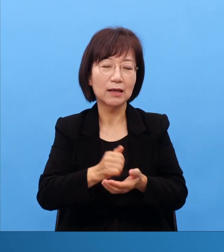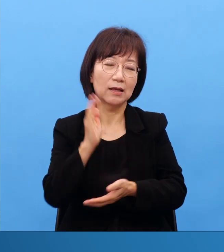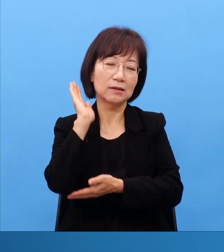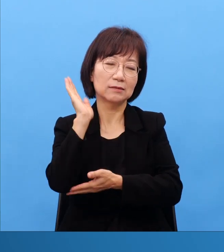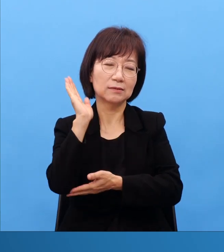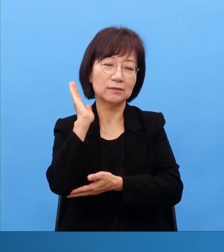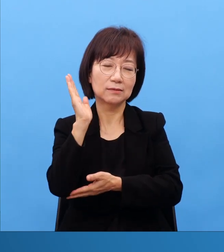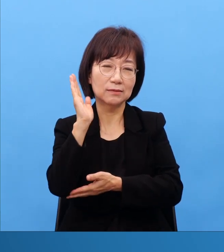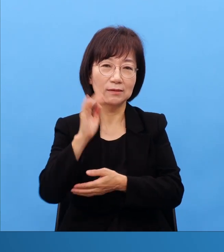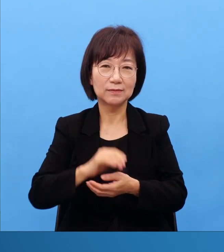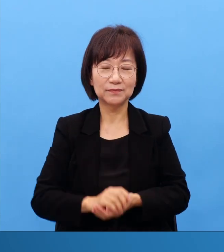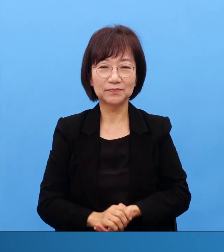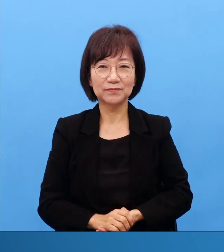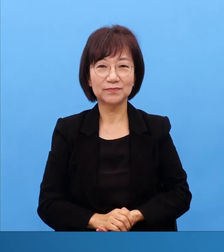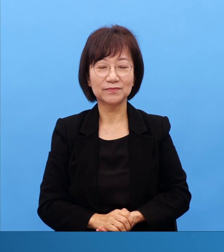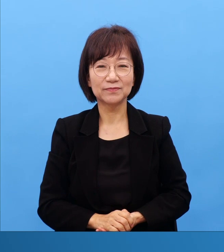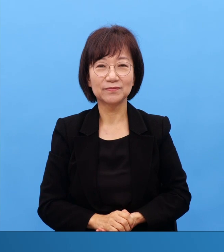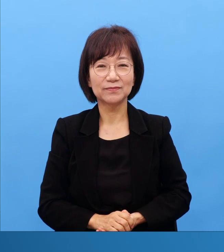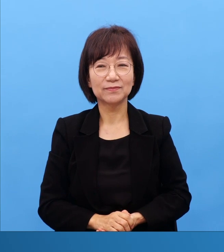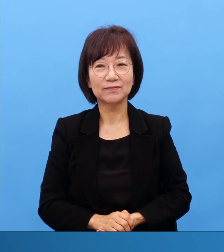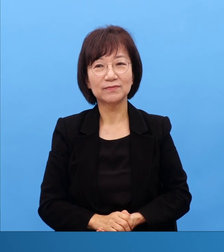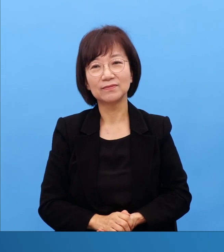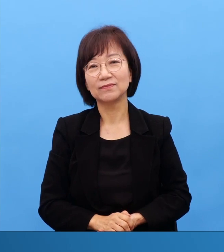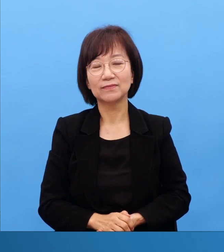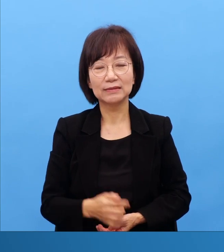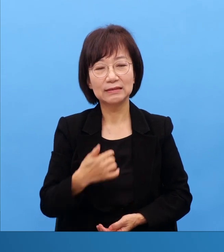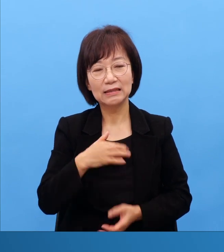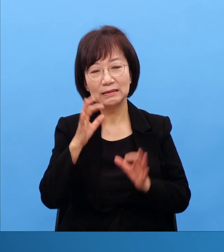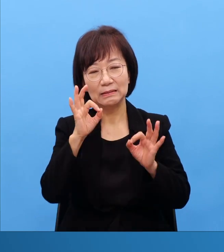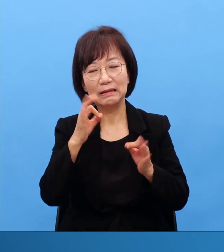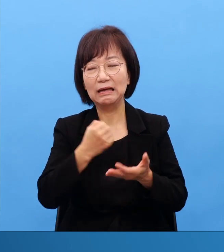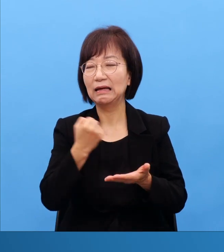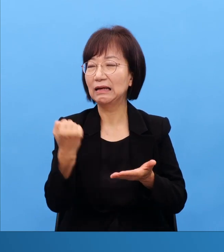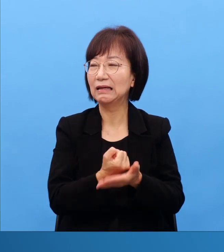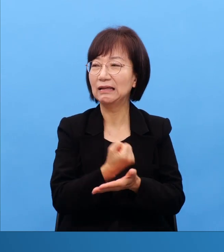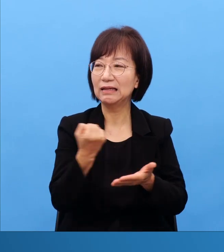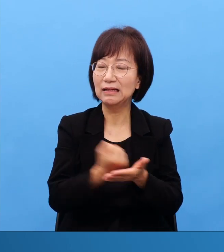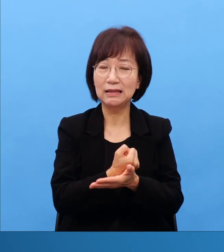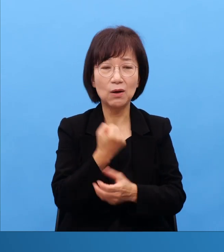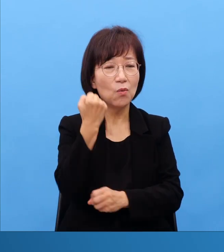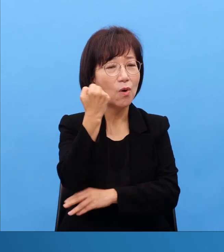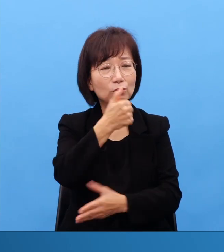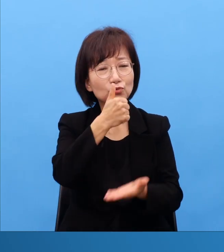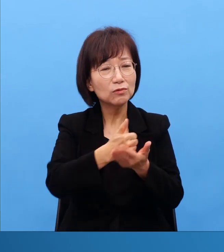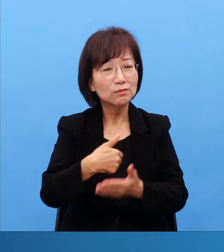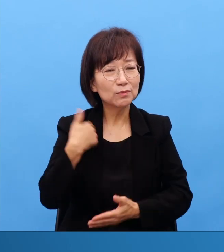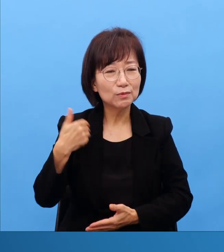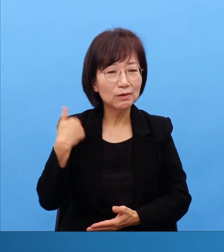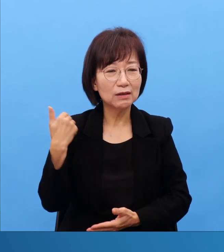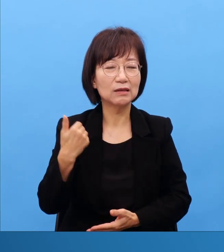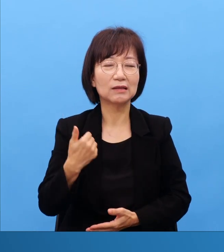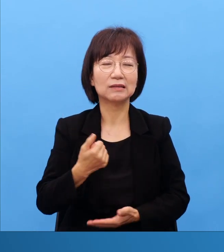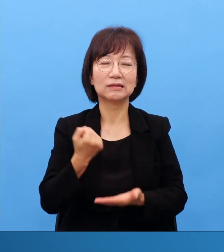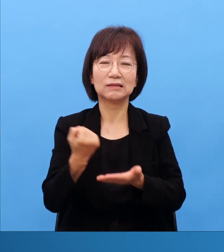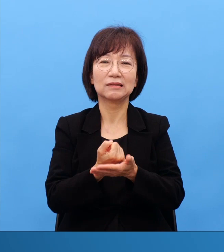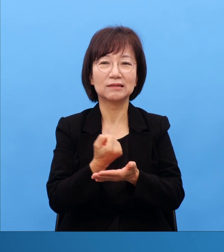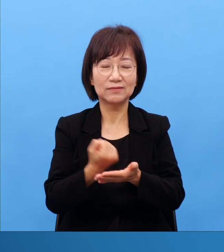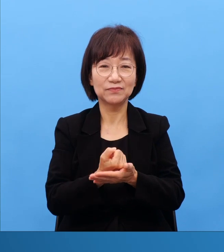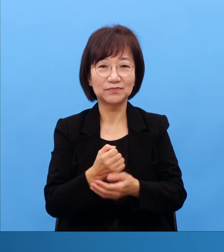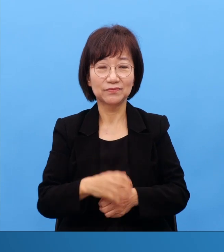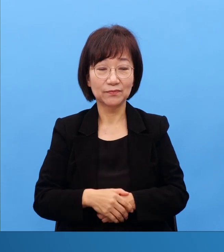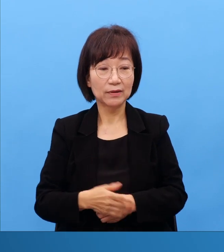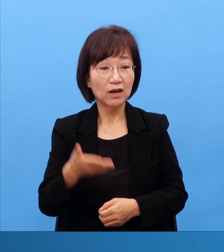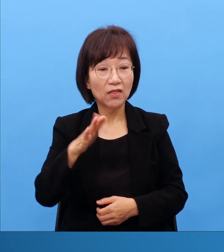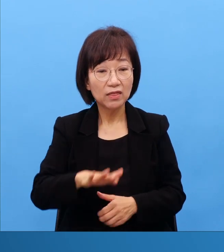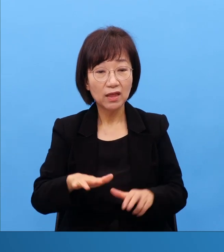from the original sin. 제가 볼 때는 참 못 배운 사람이거든요. From my perspective, they're very unlearned. 이 사람들이 예수님을 지금